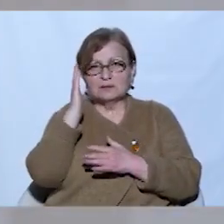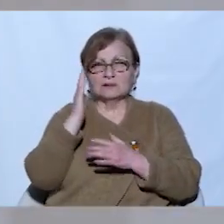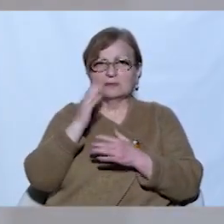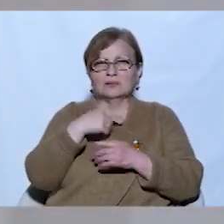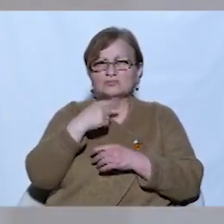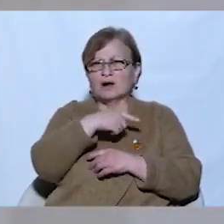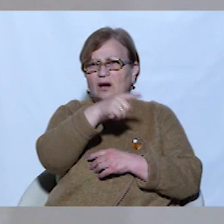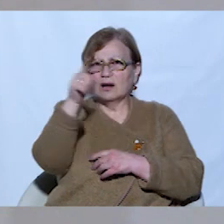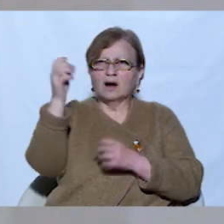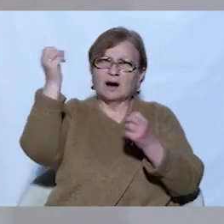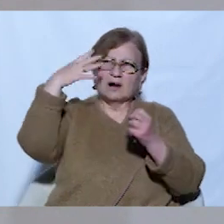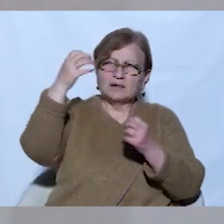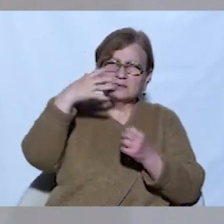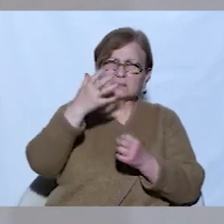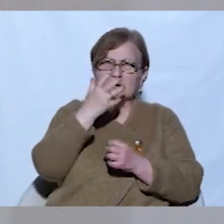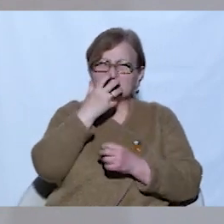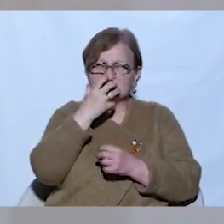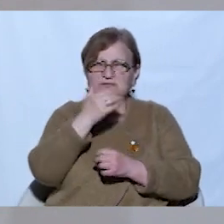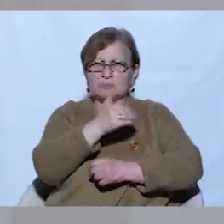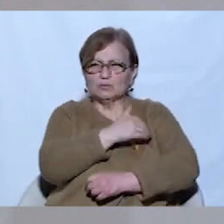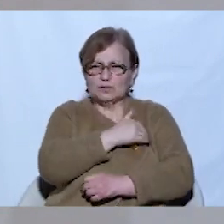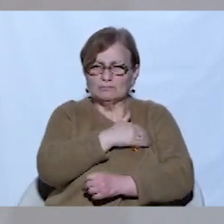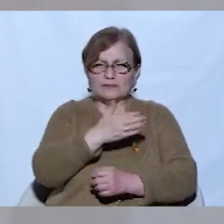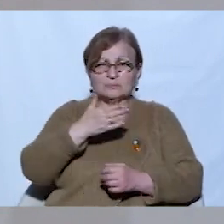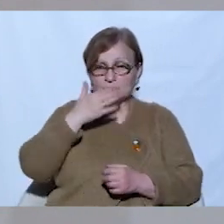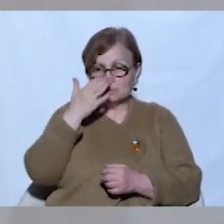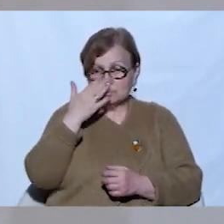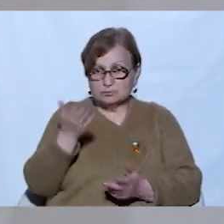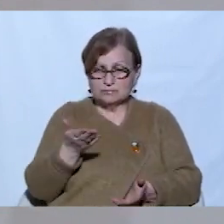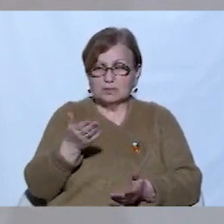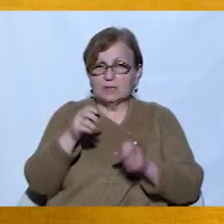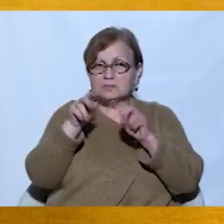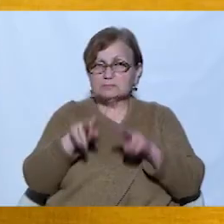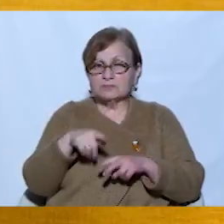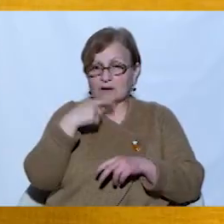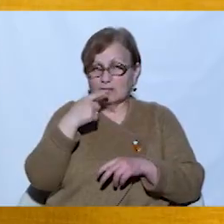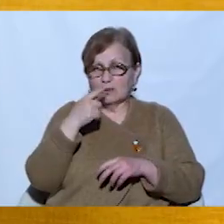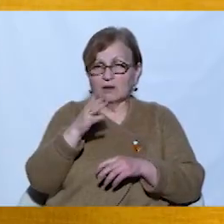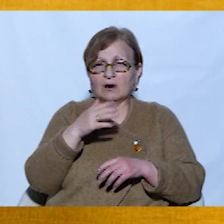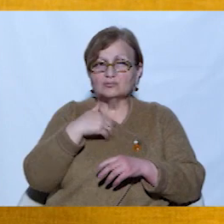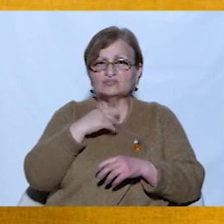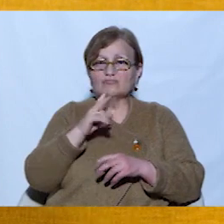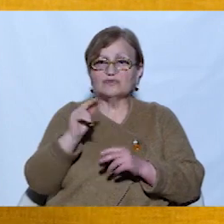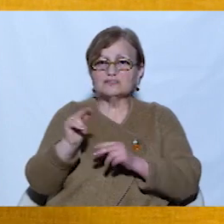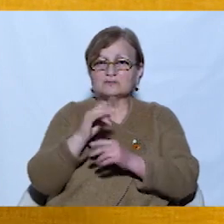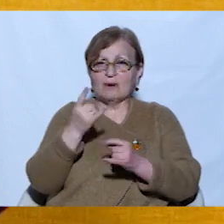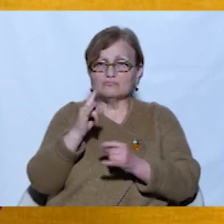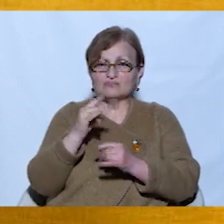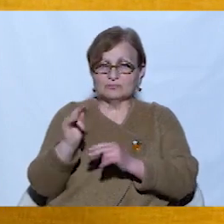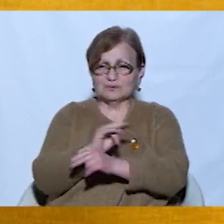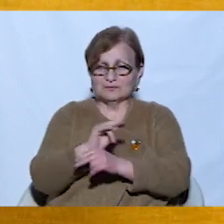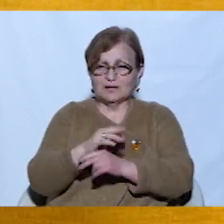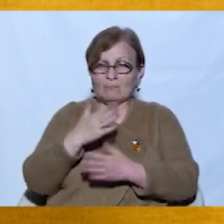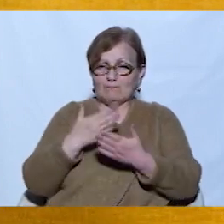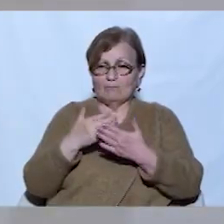გარემოში გულისხმობ განათებას, სითბოს, ტემპერატურას, სუნს, აი თუნდაც სპეციალისტები, რომელიც მუშაობთ კონკრეტულ დიაგნოზებთან, ვცდილობთ, რომ სუნამო